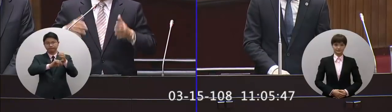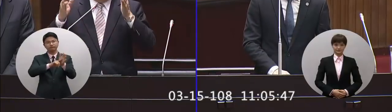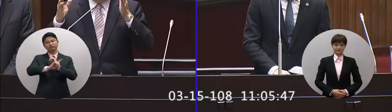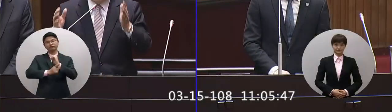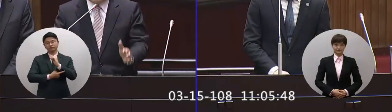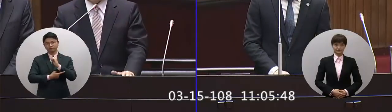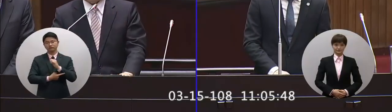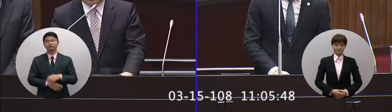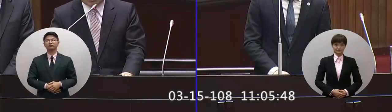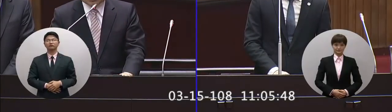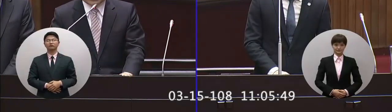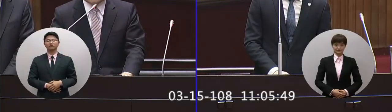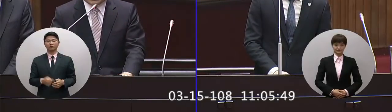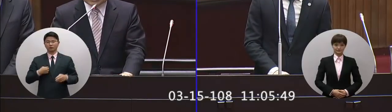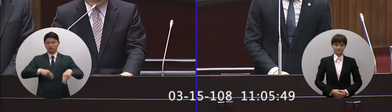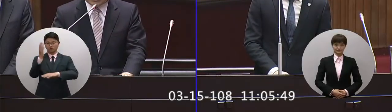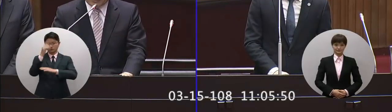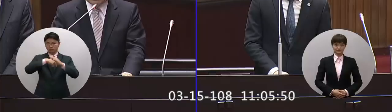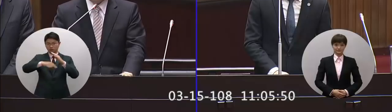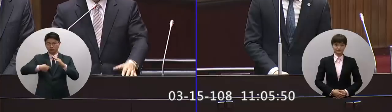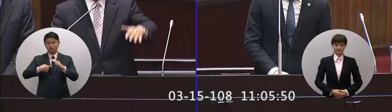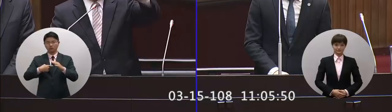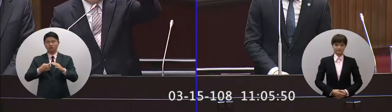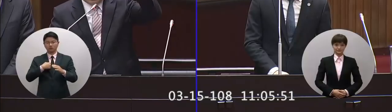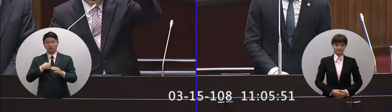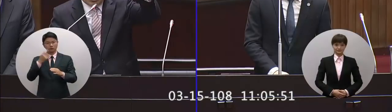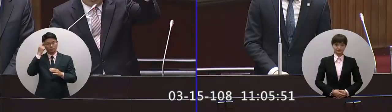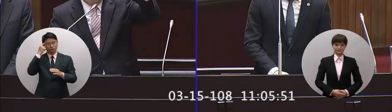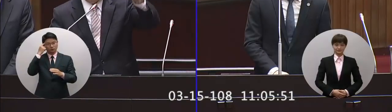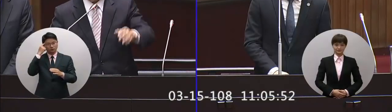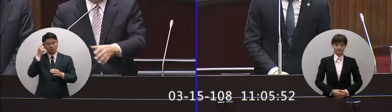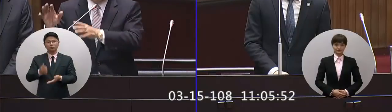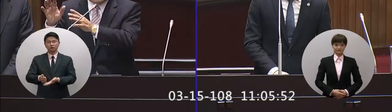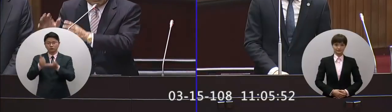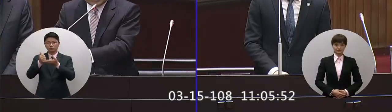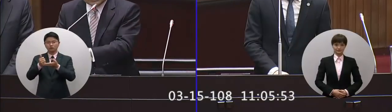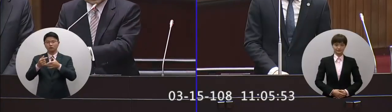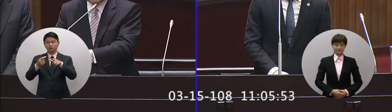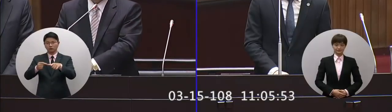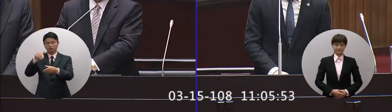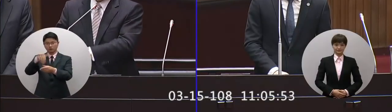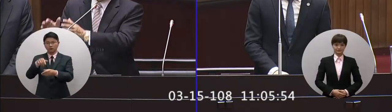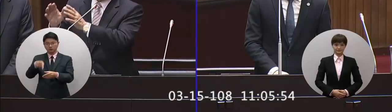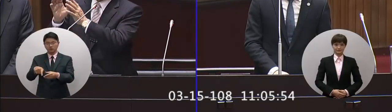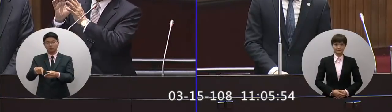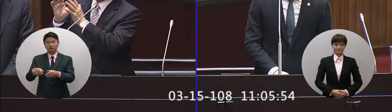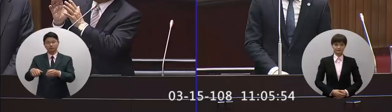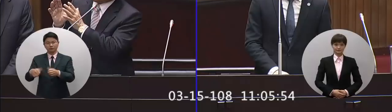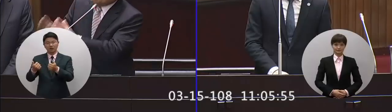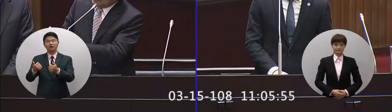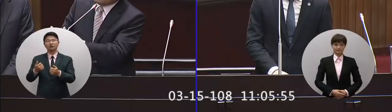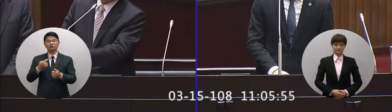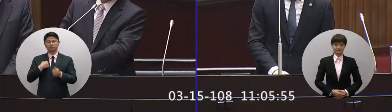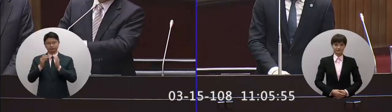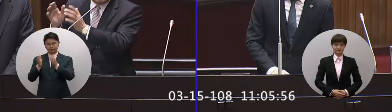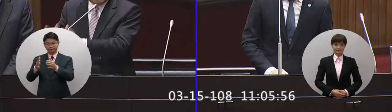院拢做一个全国最高行政机关，尊重公道的结果，所以咱无去修